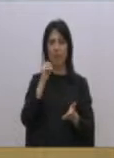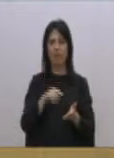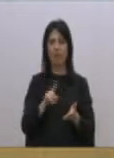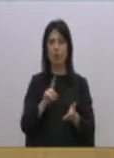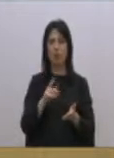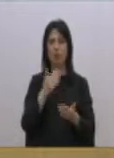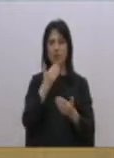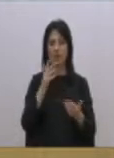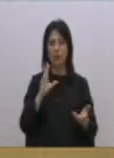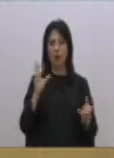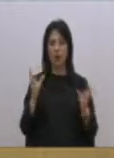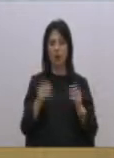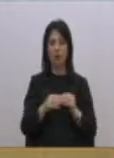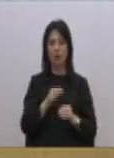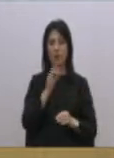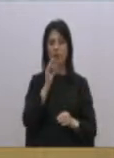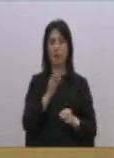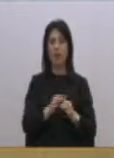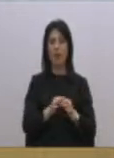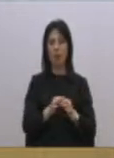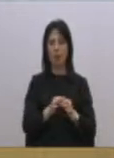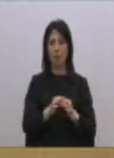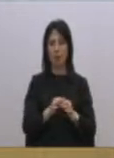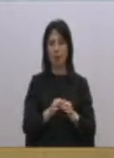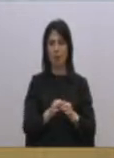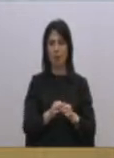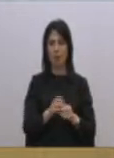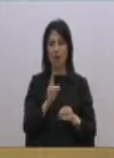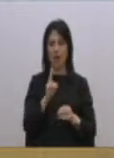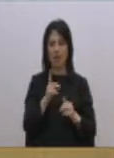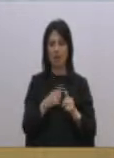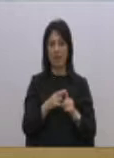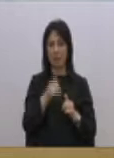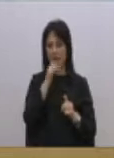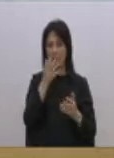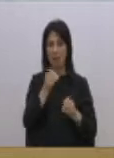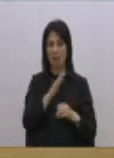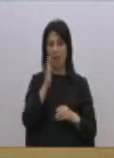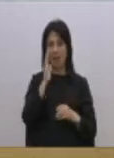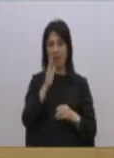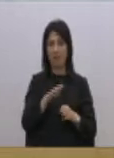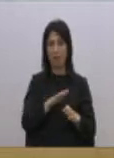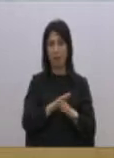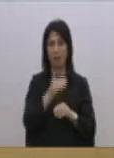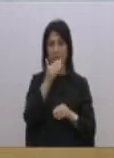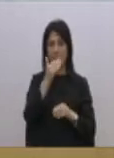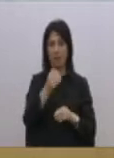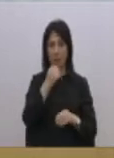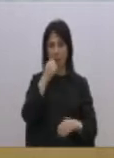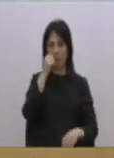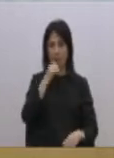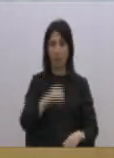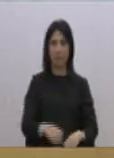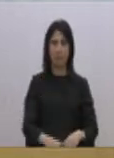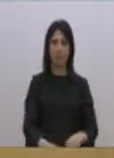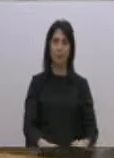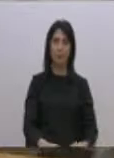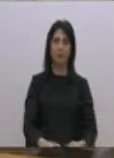რომ საბოლოო ჯამში პასუხისმგებლობა კანდიდატის სტატუსის ვერ მიღებაზე იქნება სრულად თქვენი. Მადლობა.